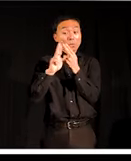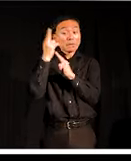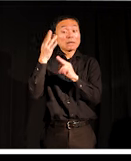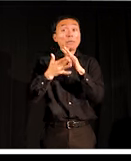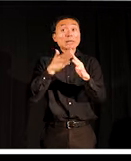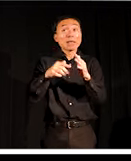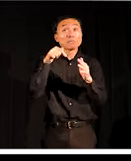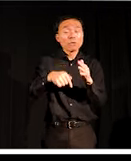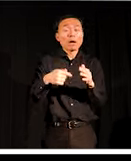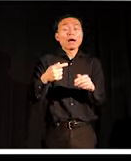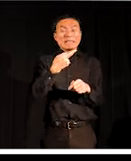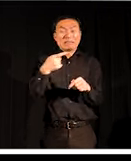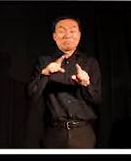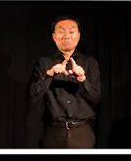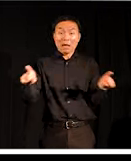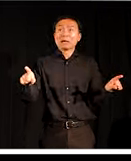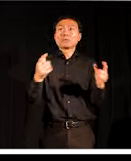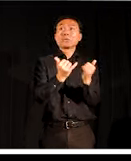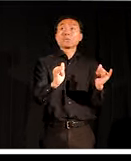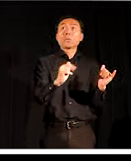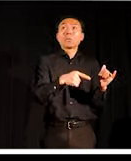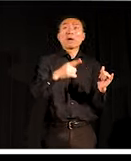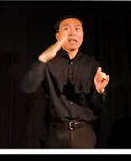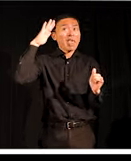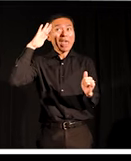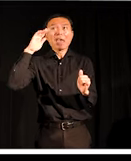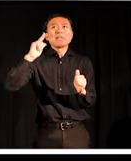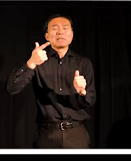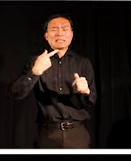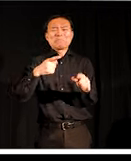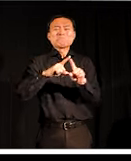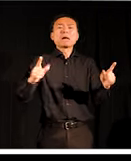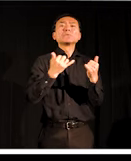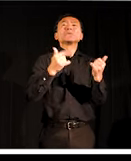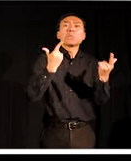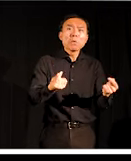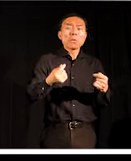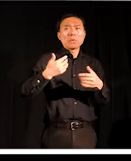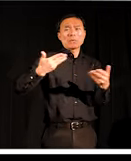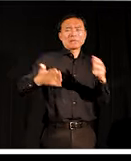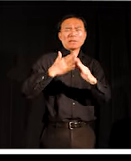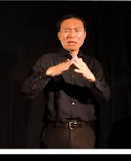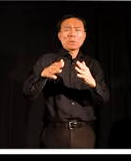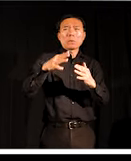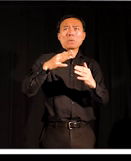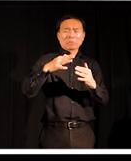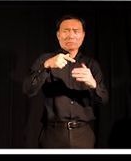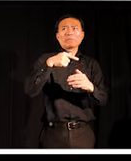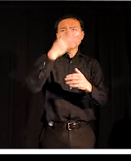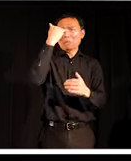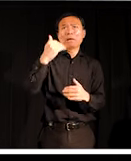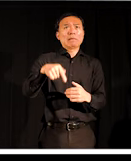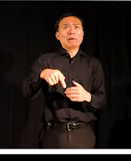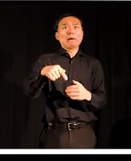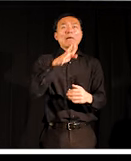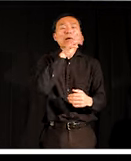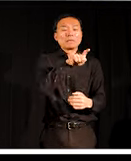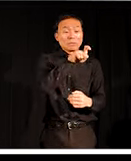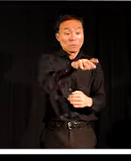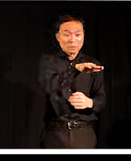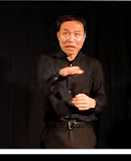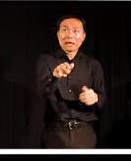は一般の住民あの兵士だけじゃなく一般の住民も動員されましたその中に10代の男子